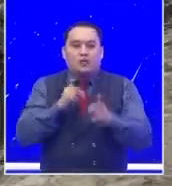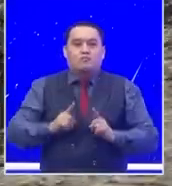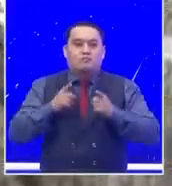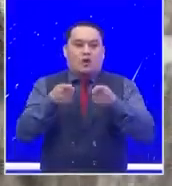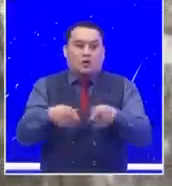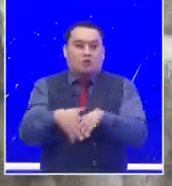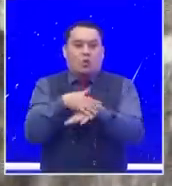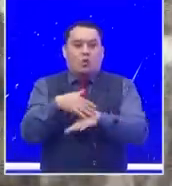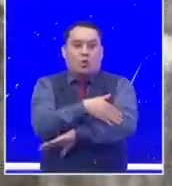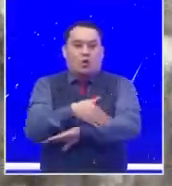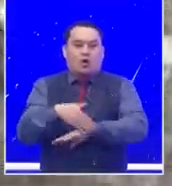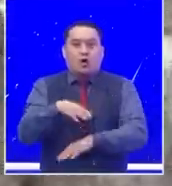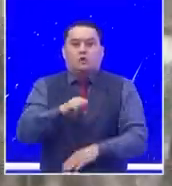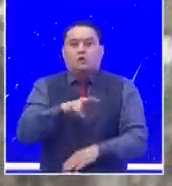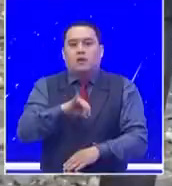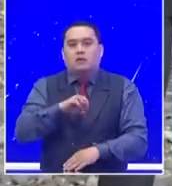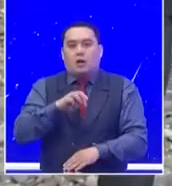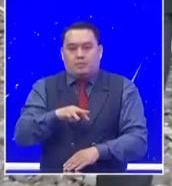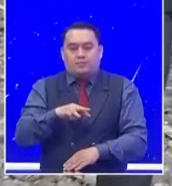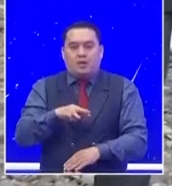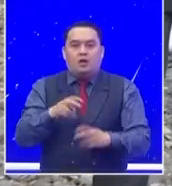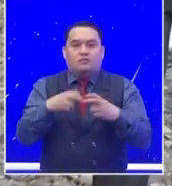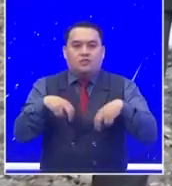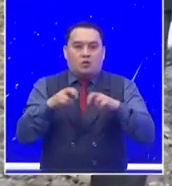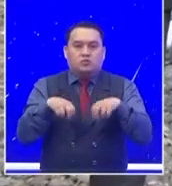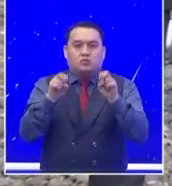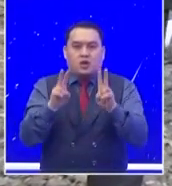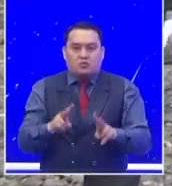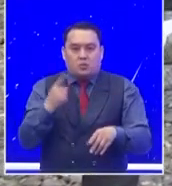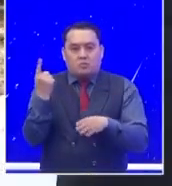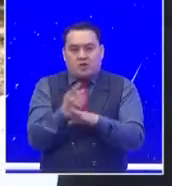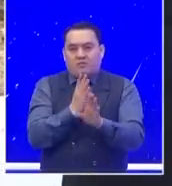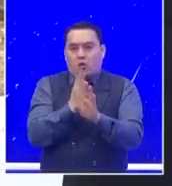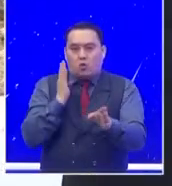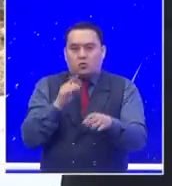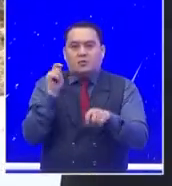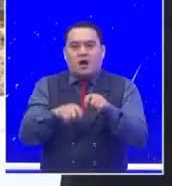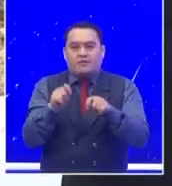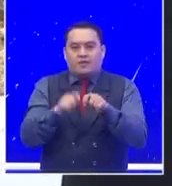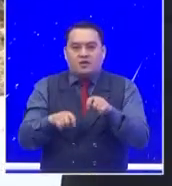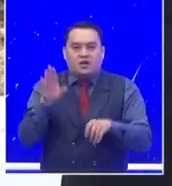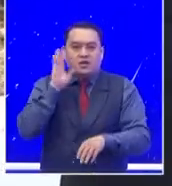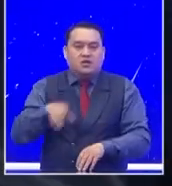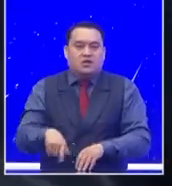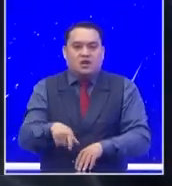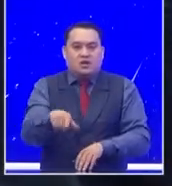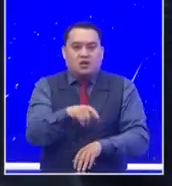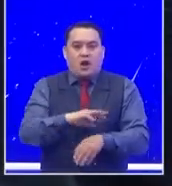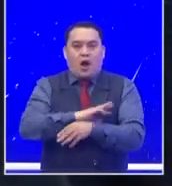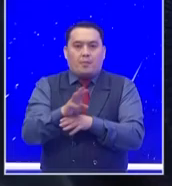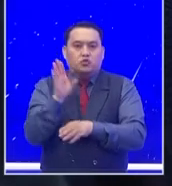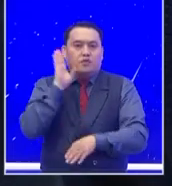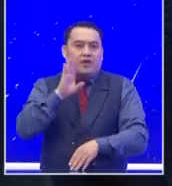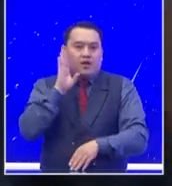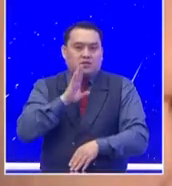от жильцов по улице алтана дам для выяснения обстоятельств специалисты в первую очередь проверили реку язык который обеспечивает питьевой